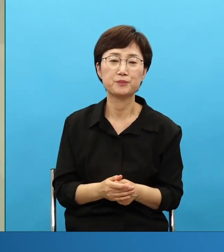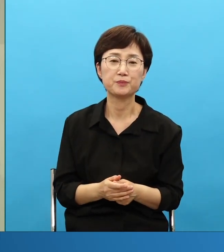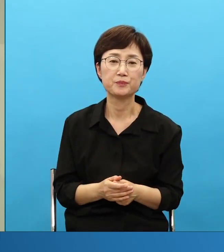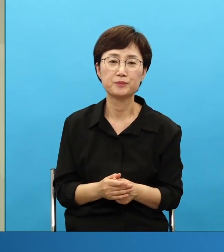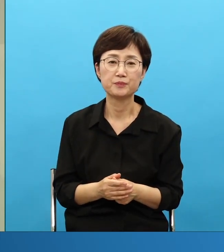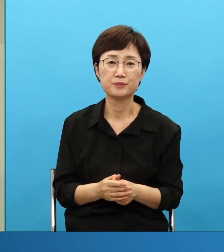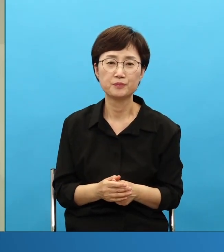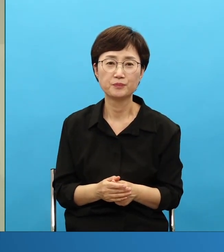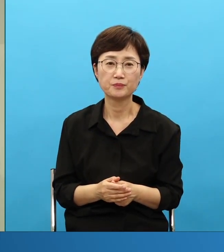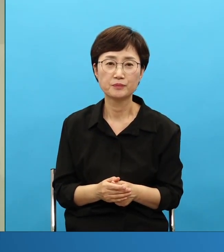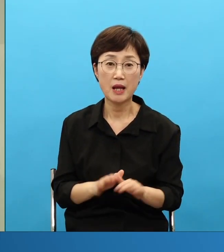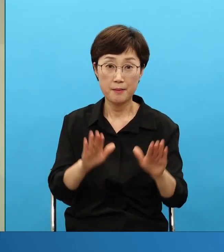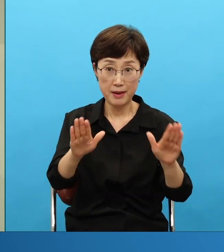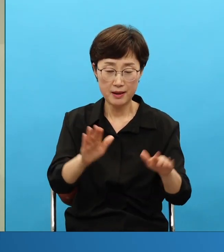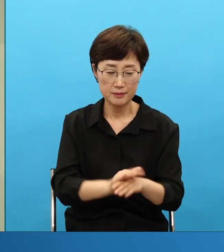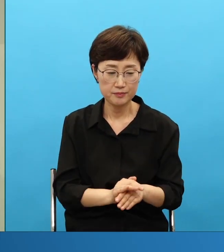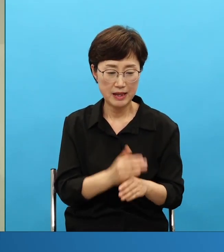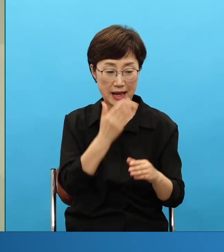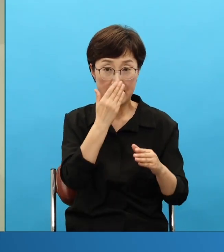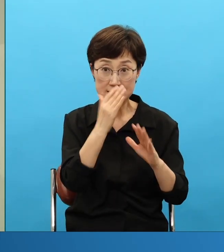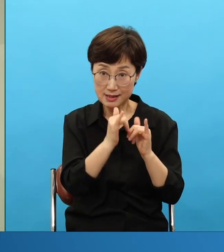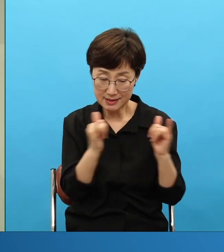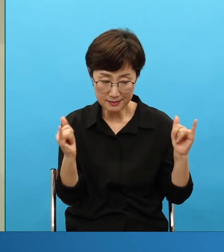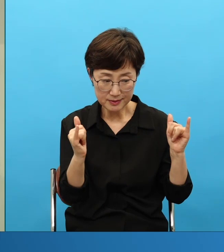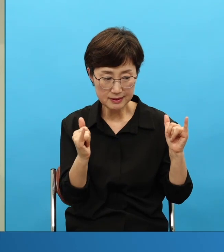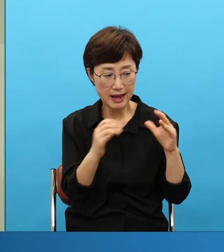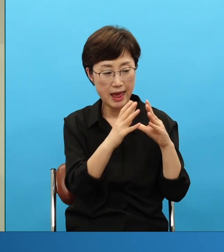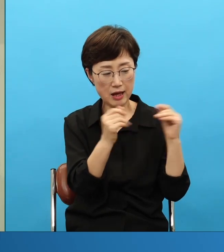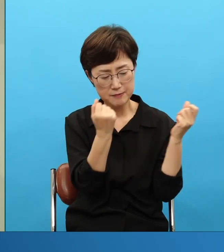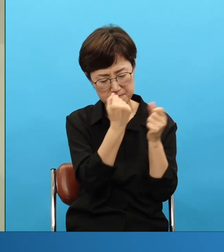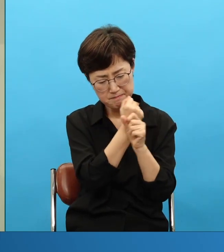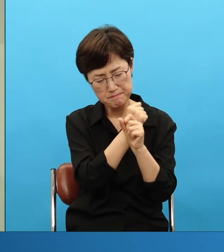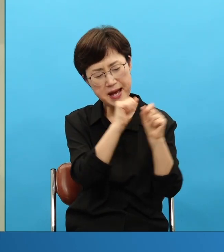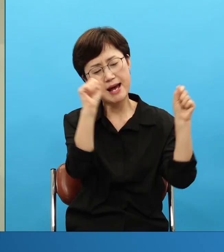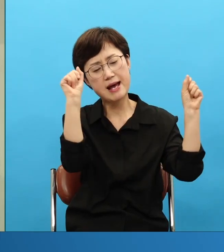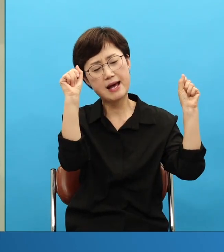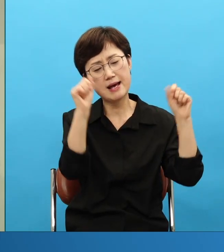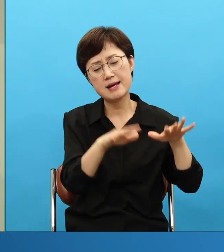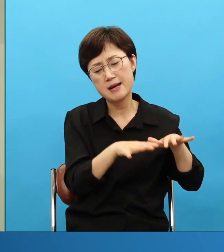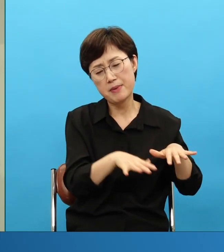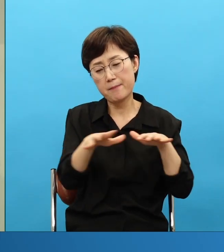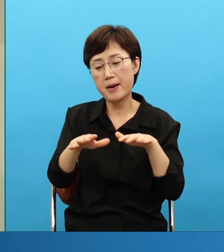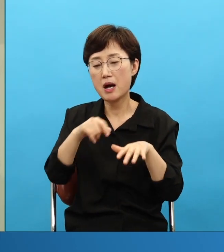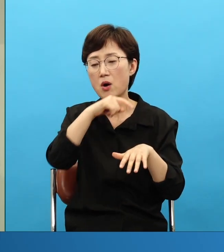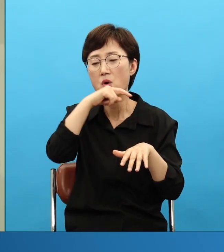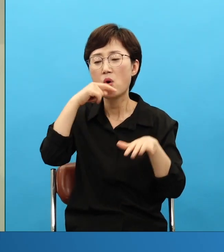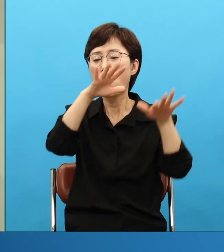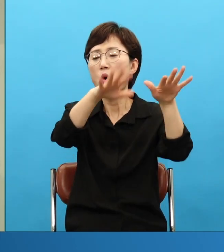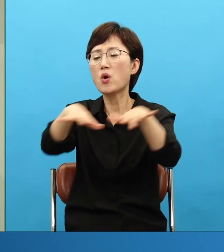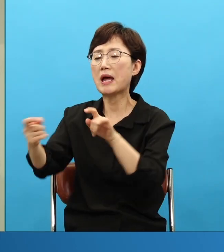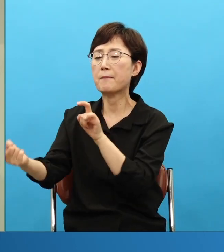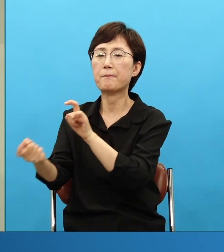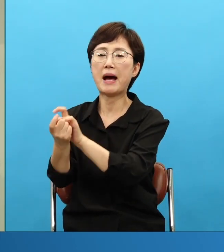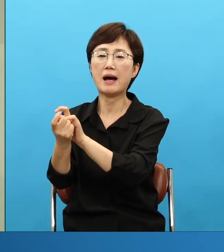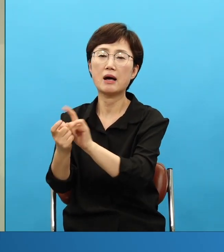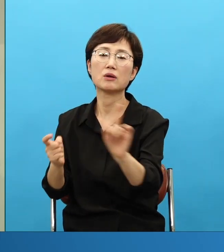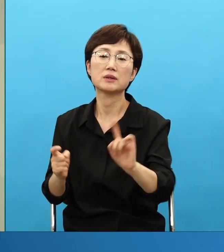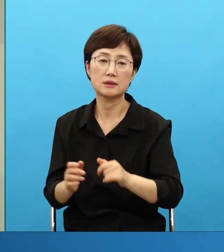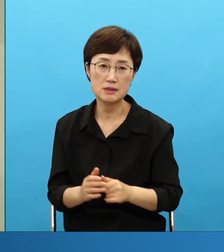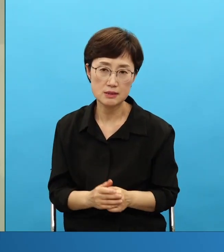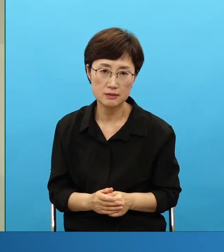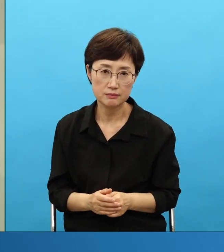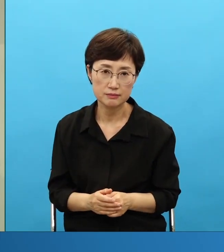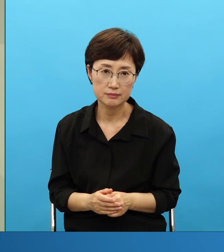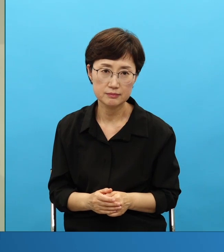Bible. 홍해 앞에서. In front of the Red Sea. 근데 더 중요한 건 뭡니까? But what's more important than that? 하나님이 모세에게